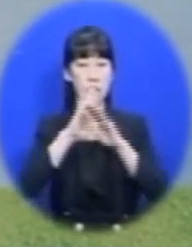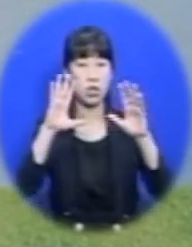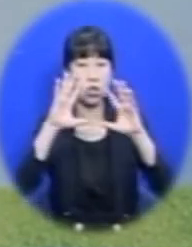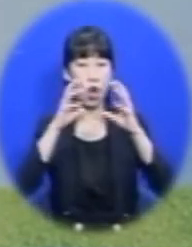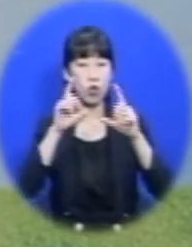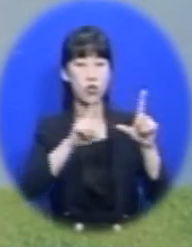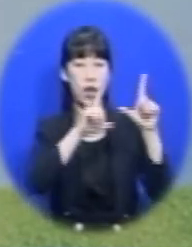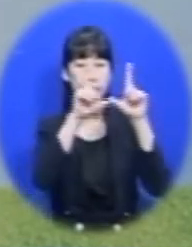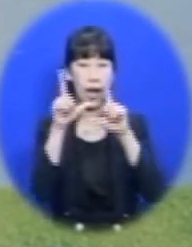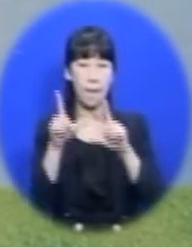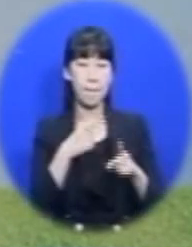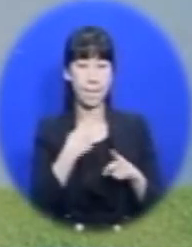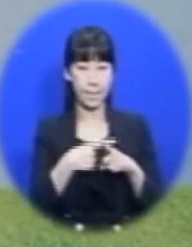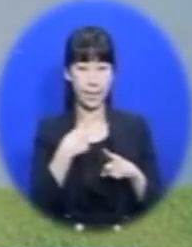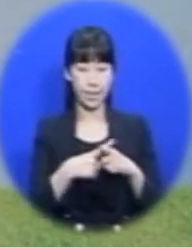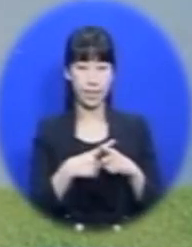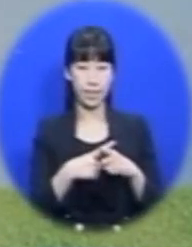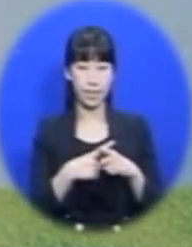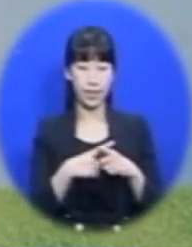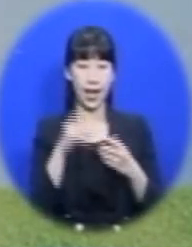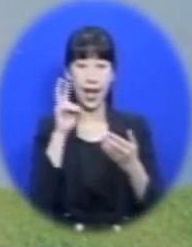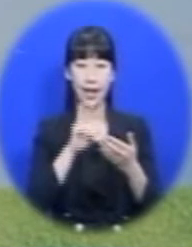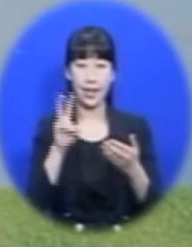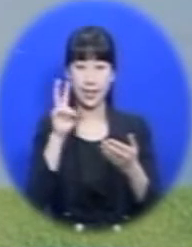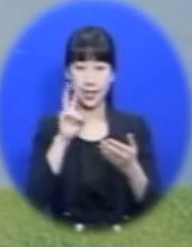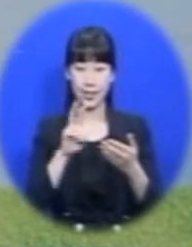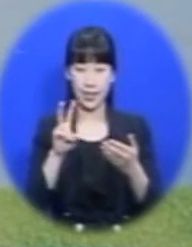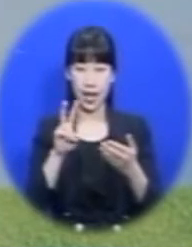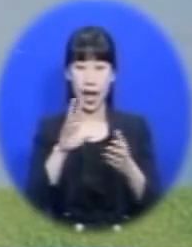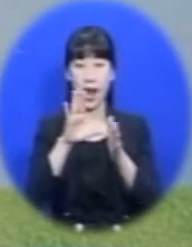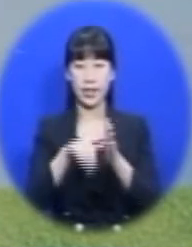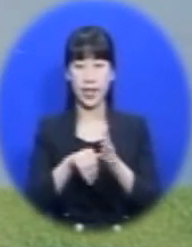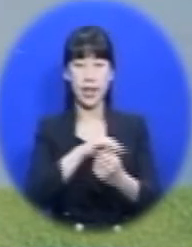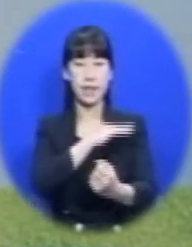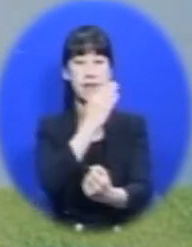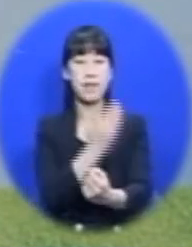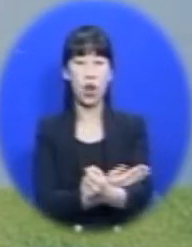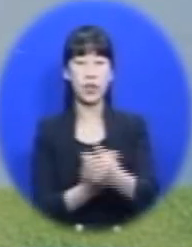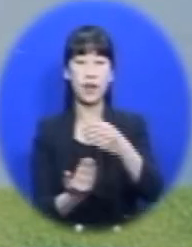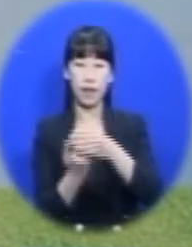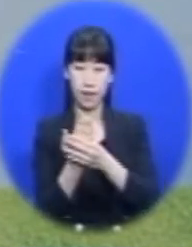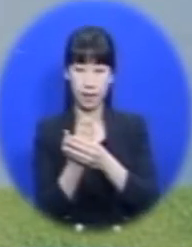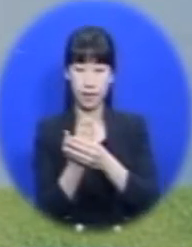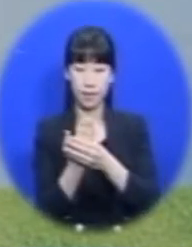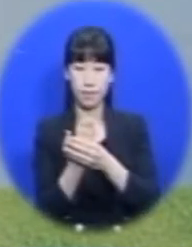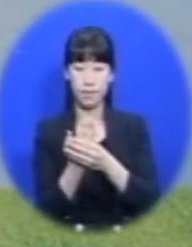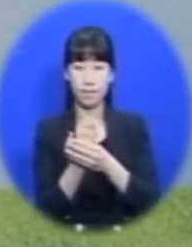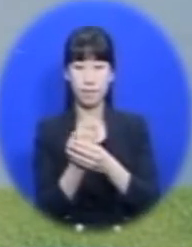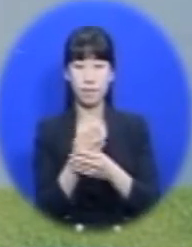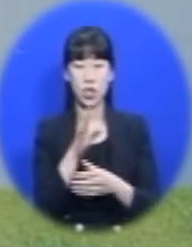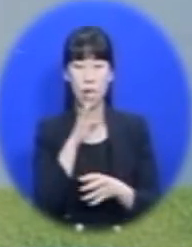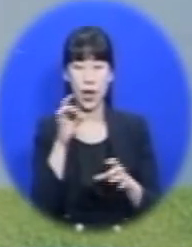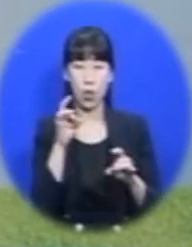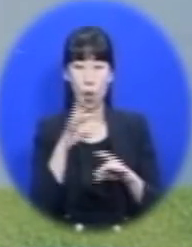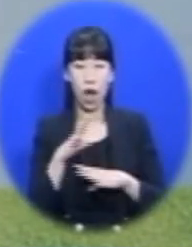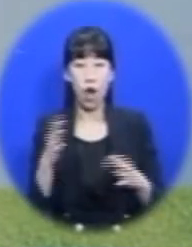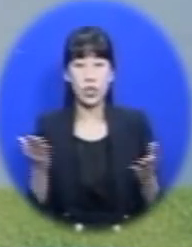겁니다. 비로소 찬양하는 삶 속에 성도의 능력이 나타납니다. 놀라운 일들이